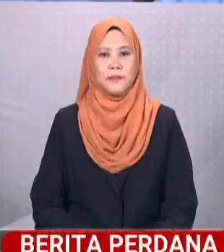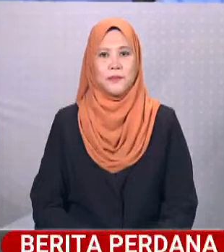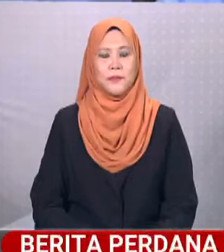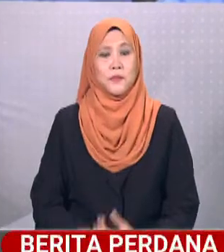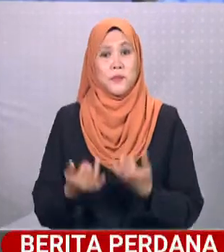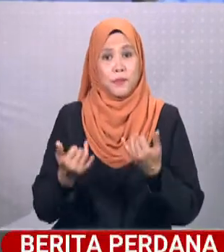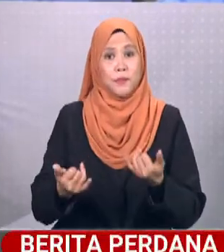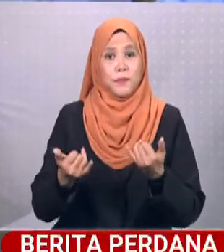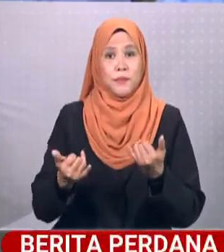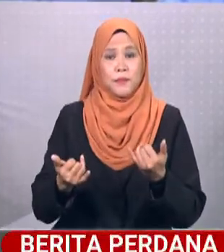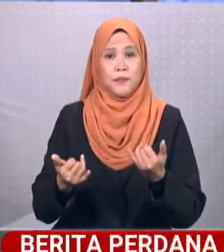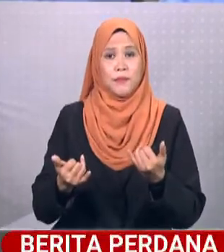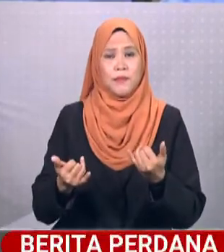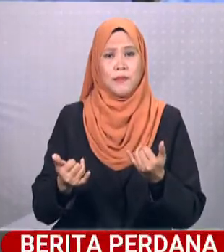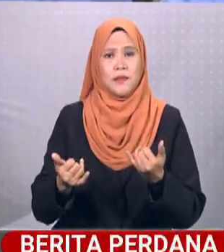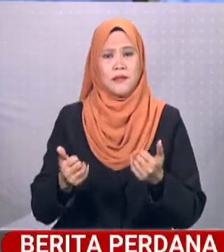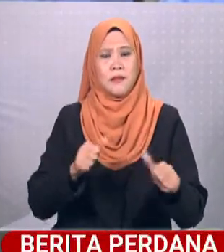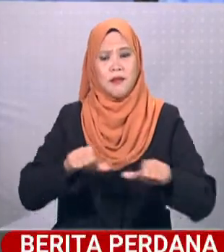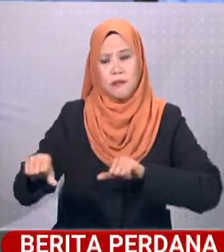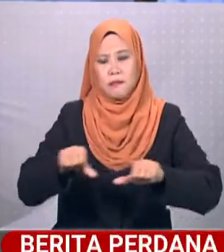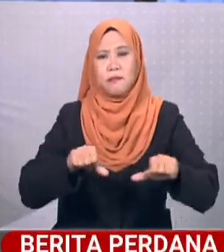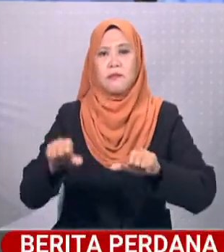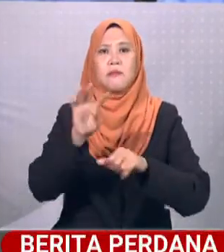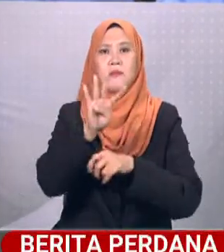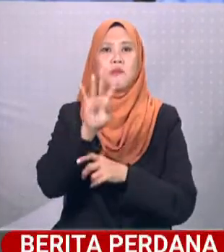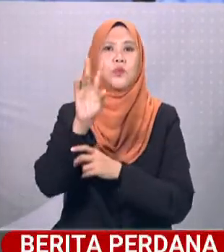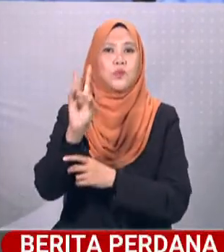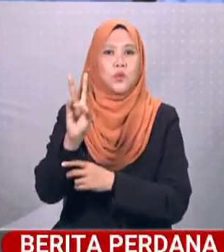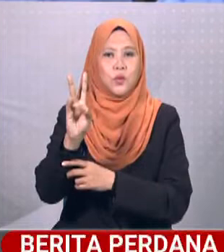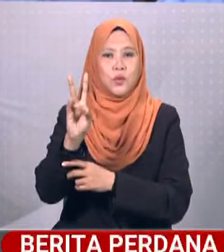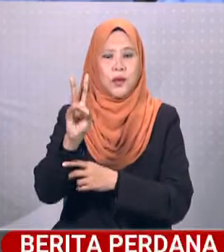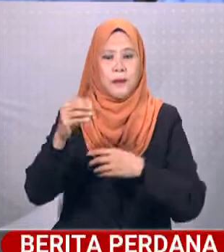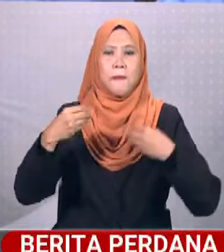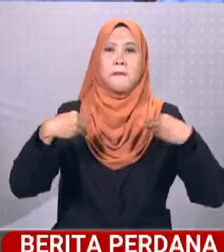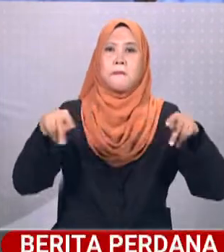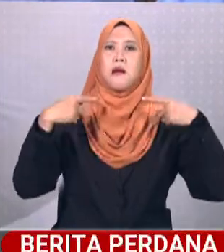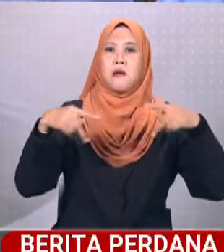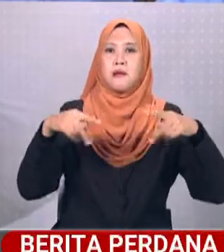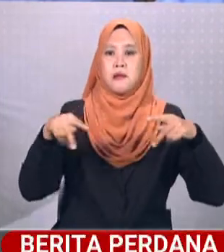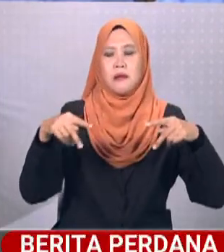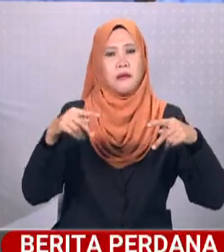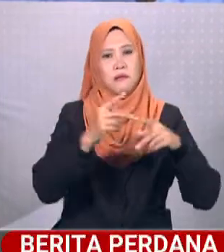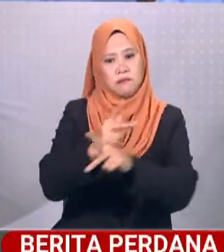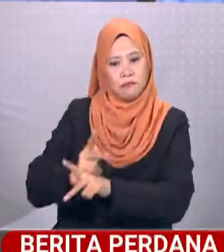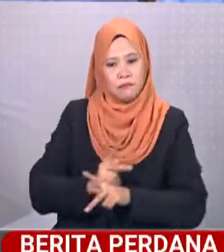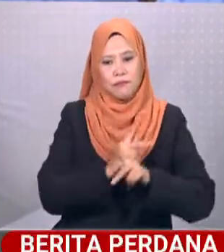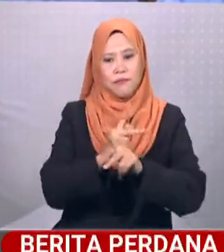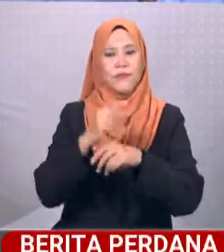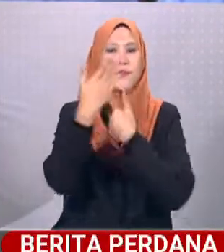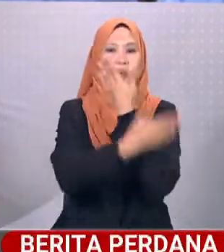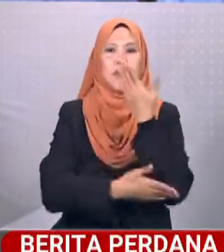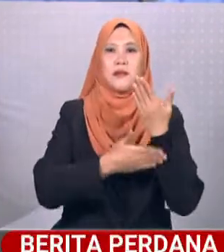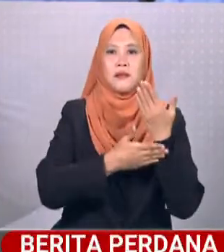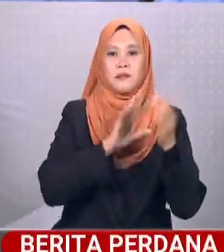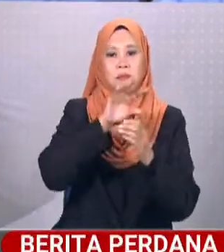Pada ketika ini, kita telah menggerakkan sebanyak 47 pasar segar terkawal di seluruh negara,